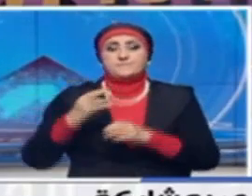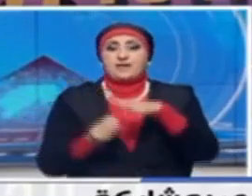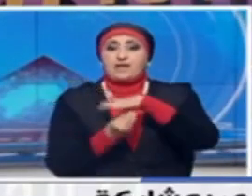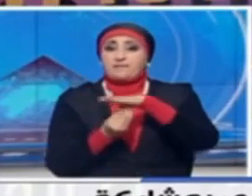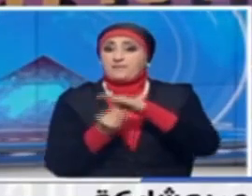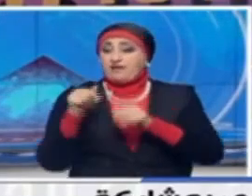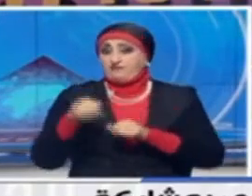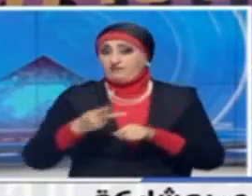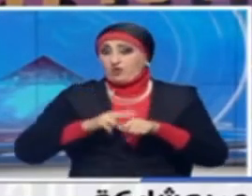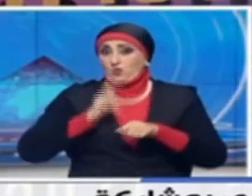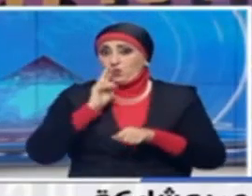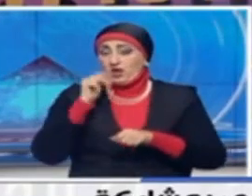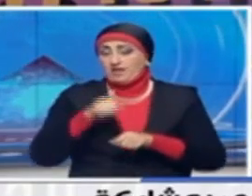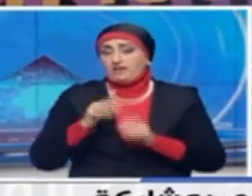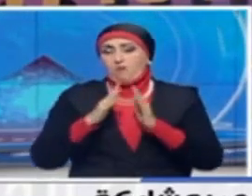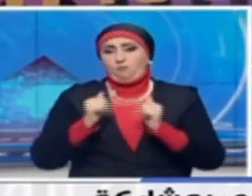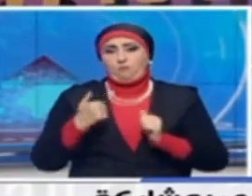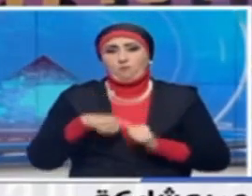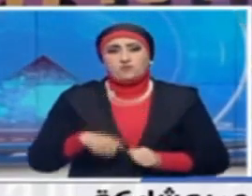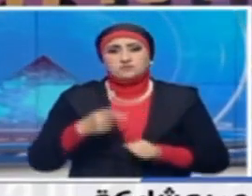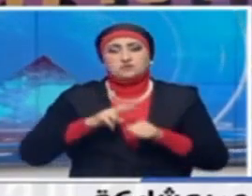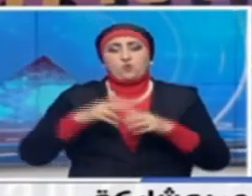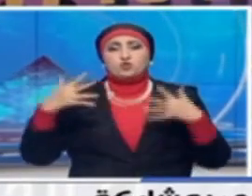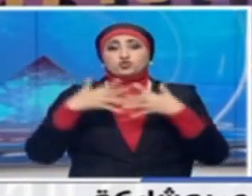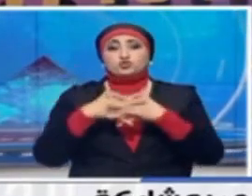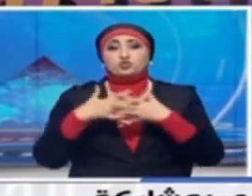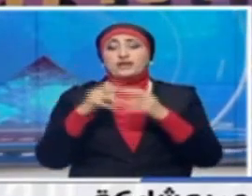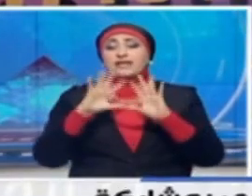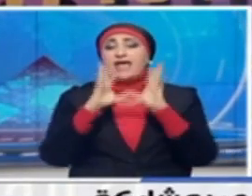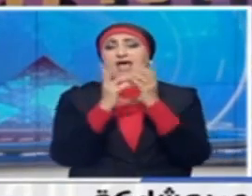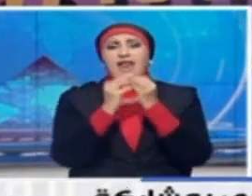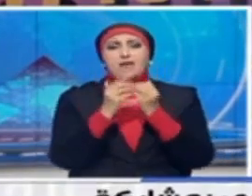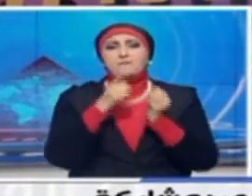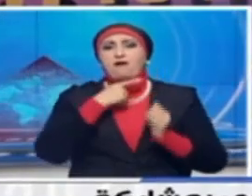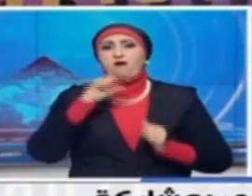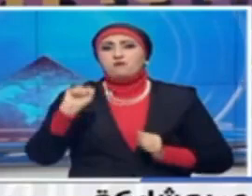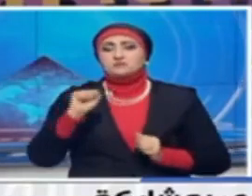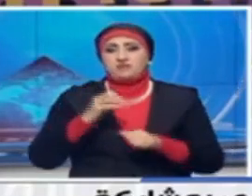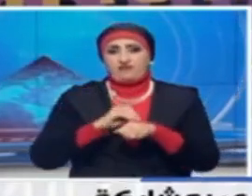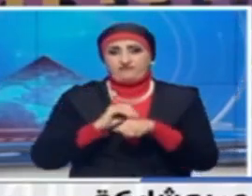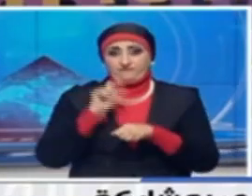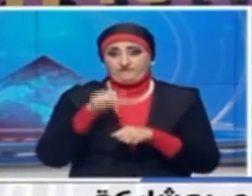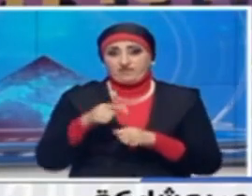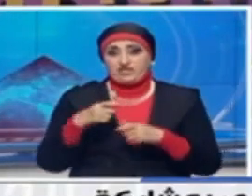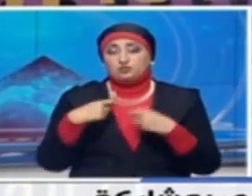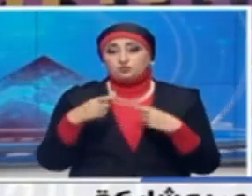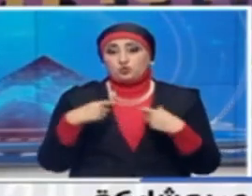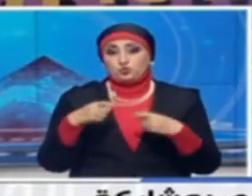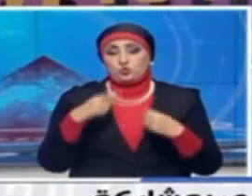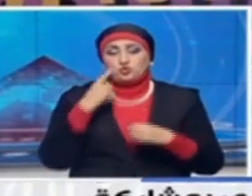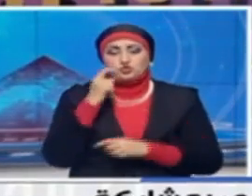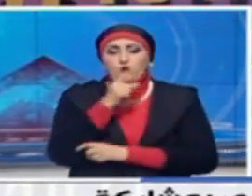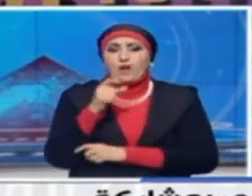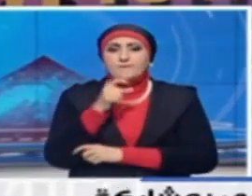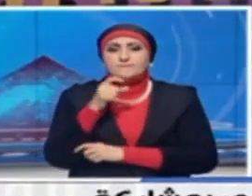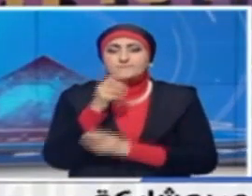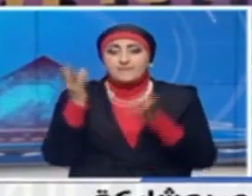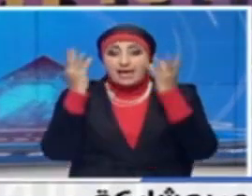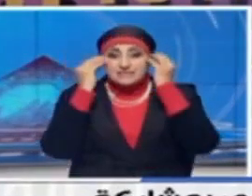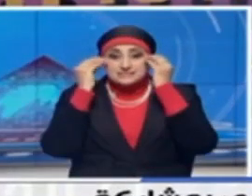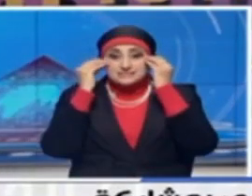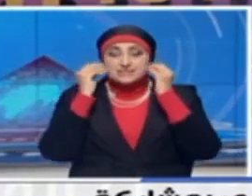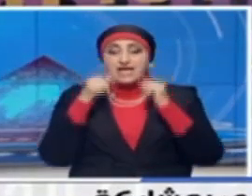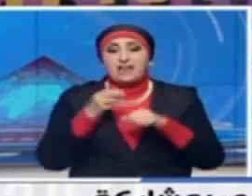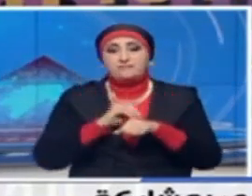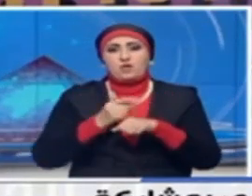الدولية وكذلك المصرية، إلى جانب الشركات العالمية المتخصصة في مجال التكنولوجيا والبحث العلمي. هذا المعرض